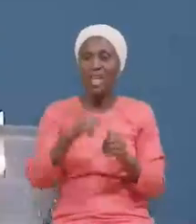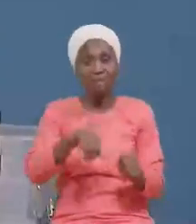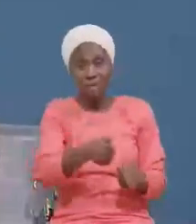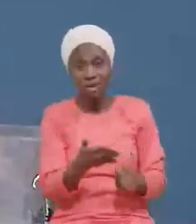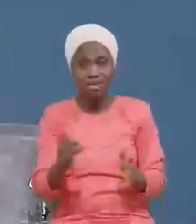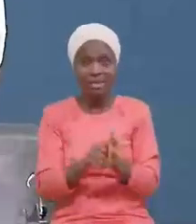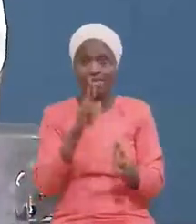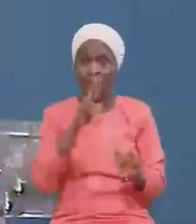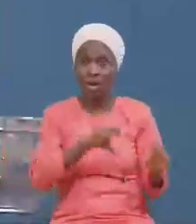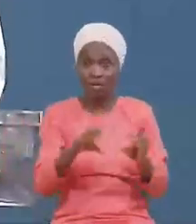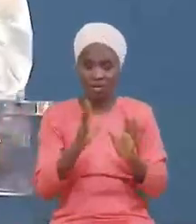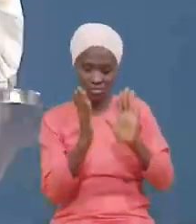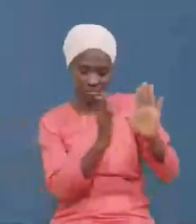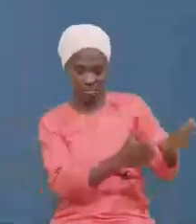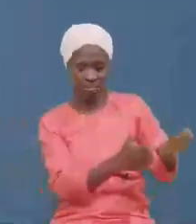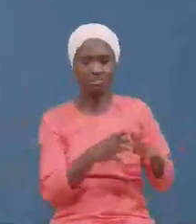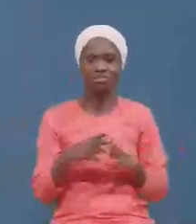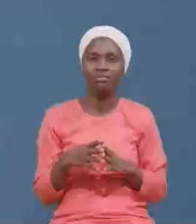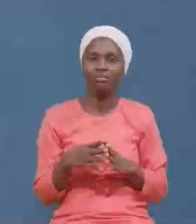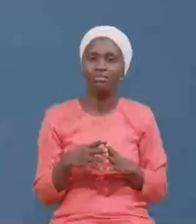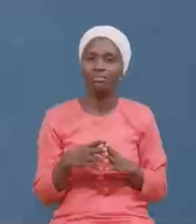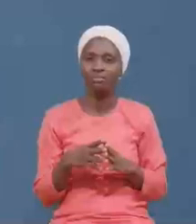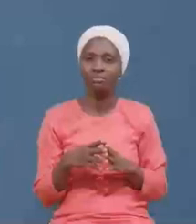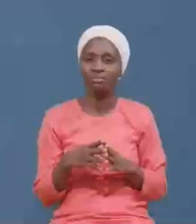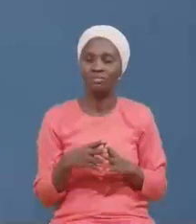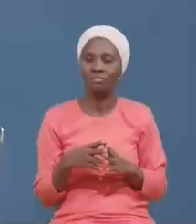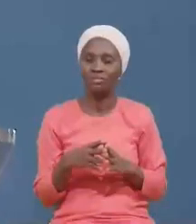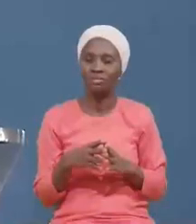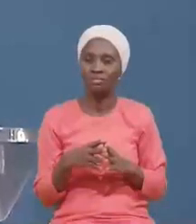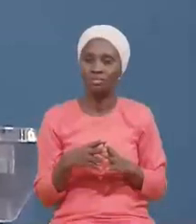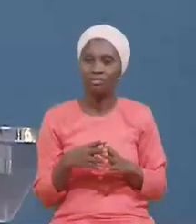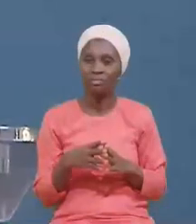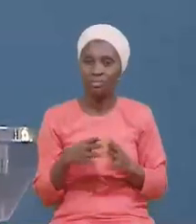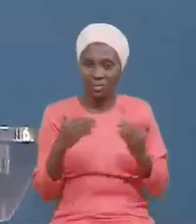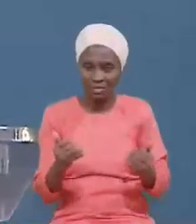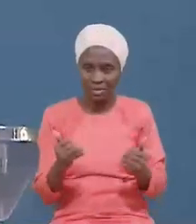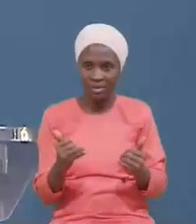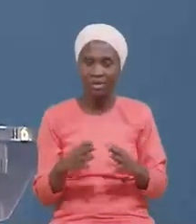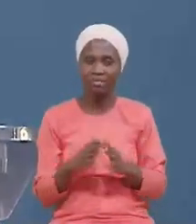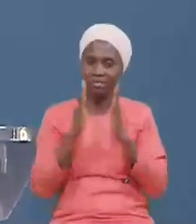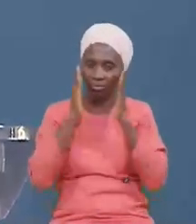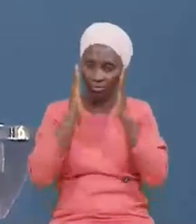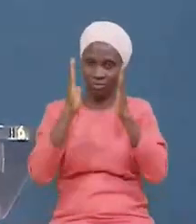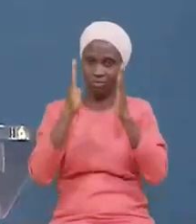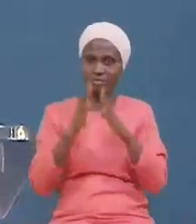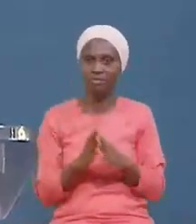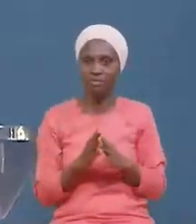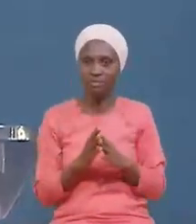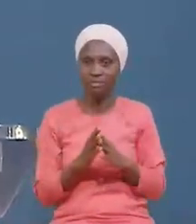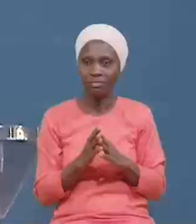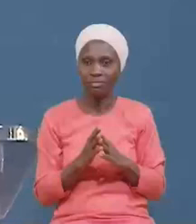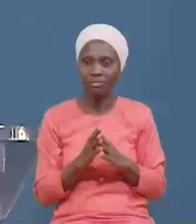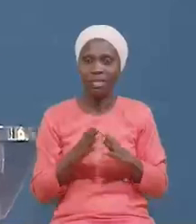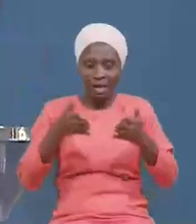Arrêtez toute autre considération que votre esprit, que votre